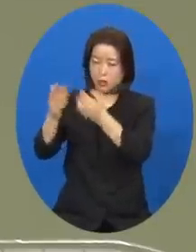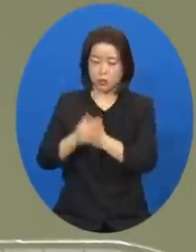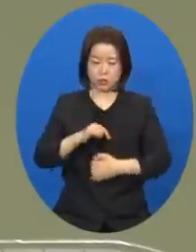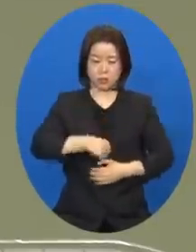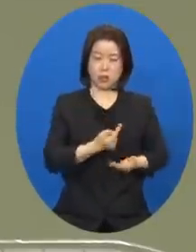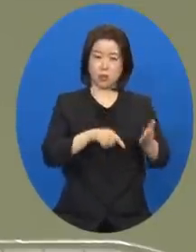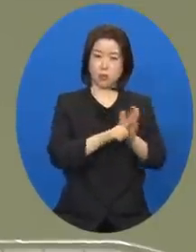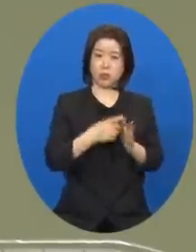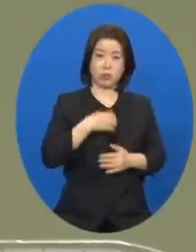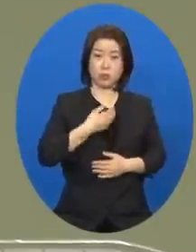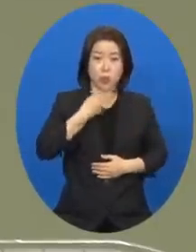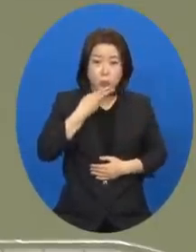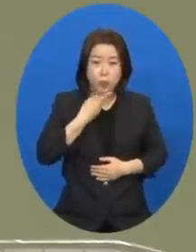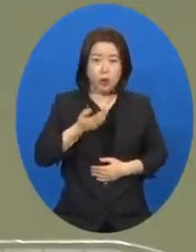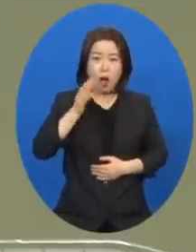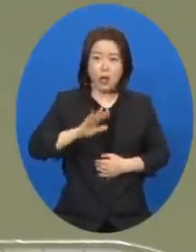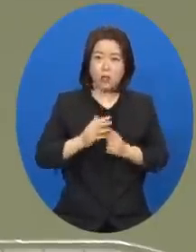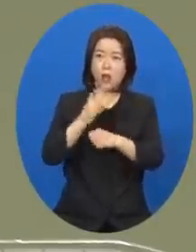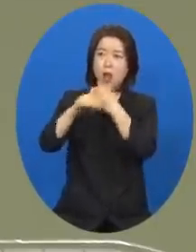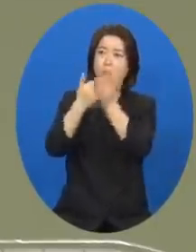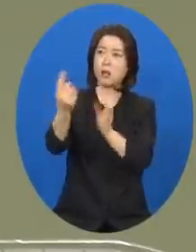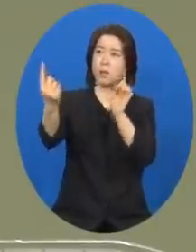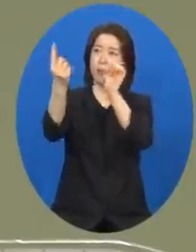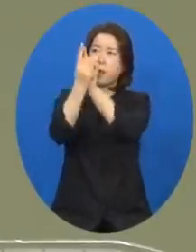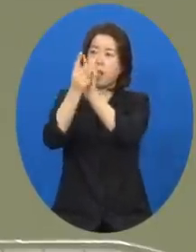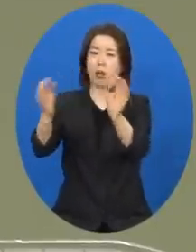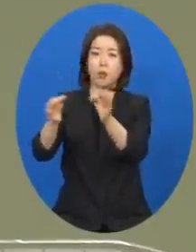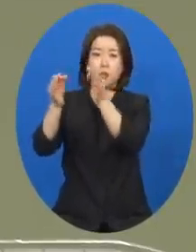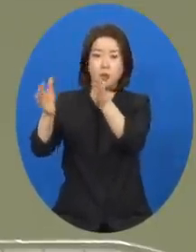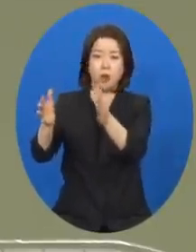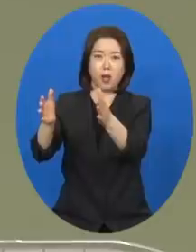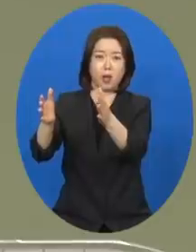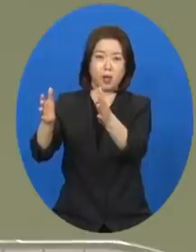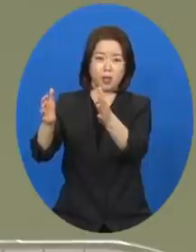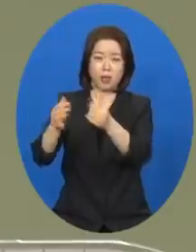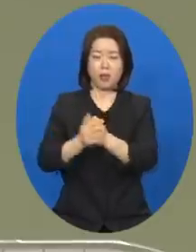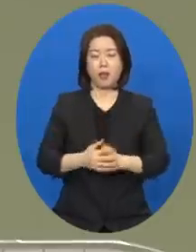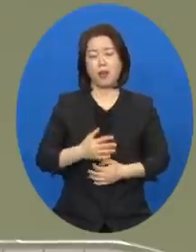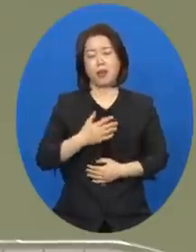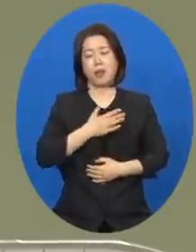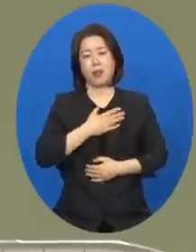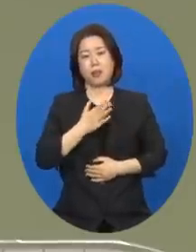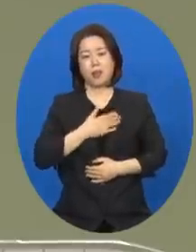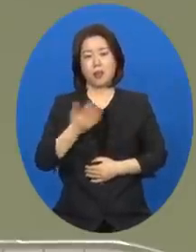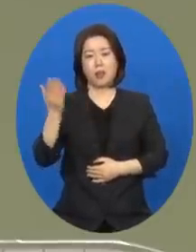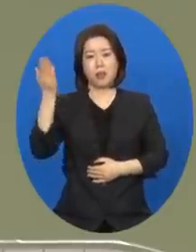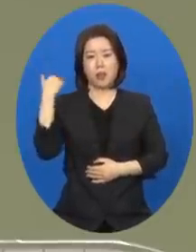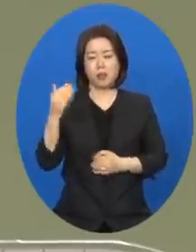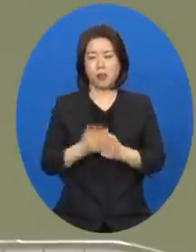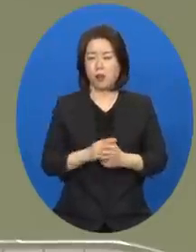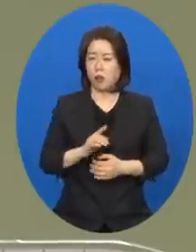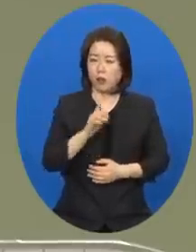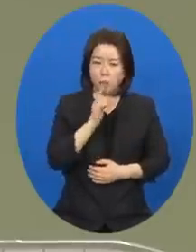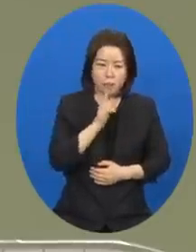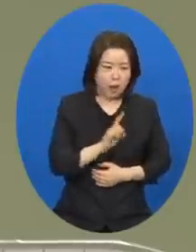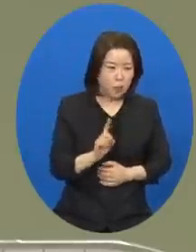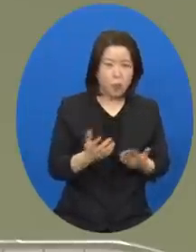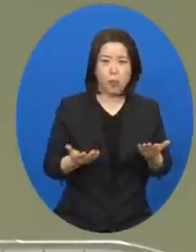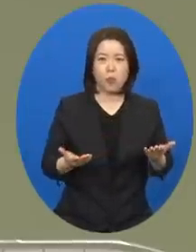없었어요. 그런데 하나님을 딱 만나 뵙는 순간에 내가 그동안에 무슨 말을 하고 산